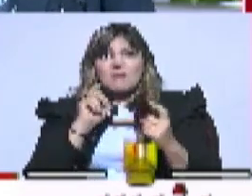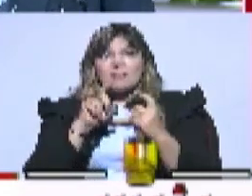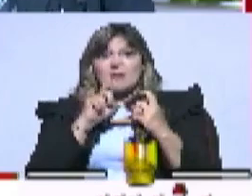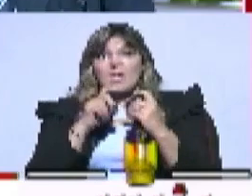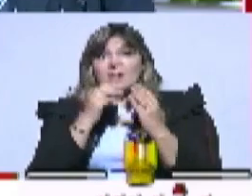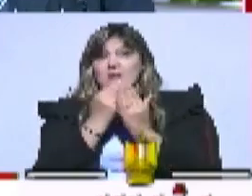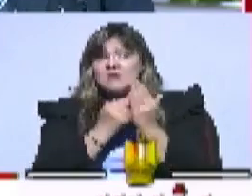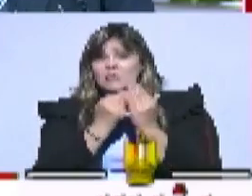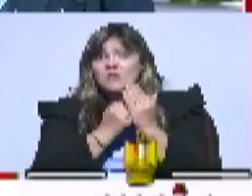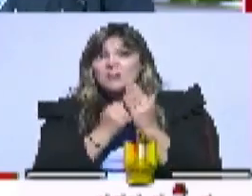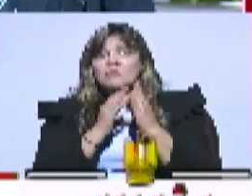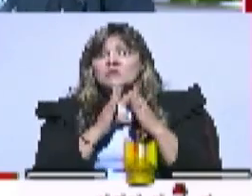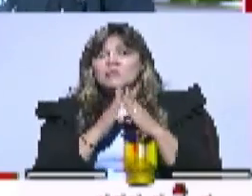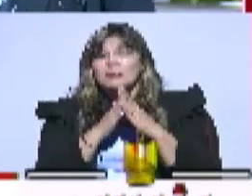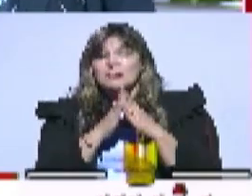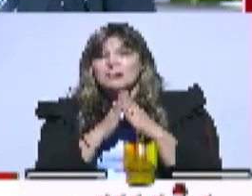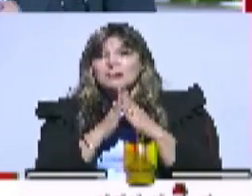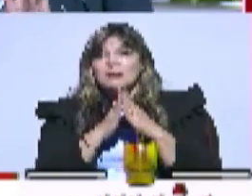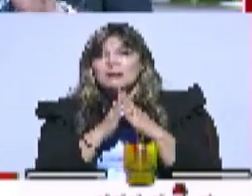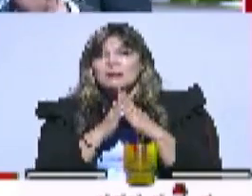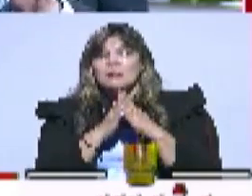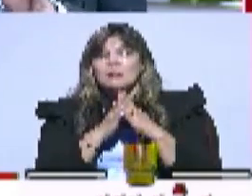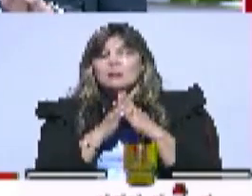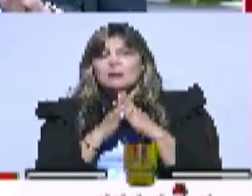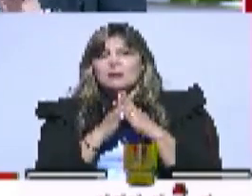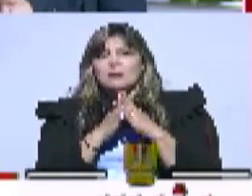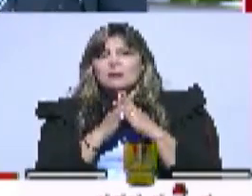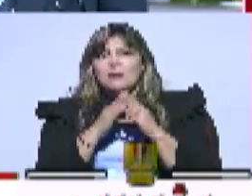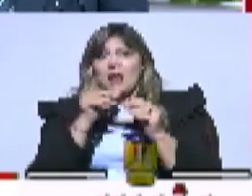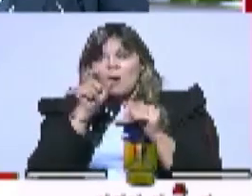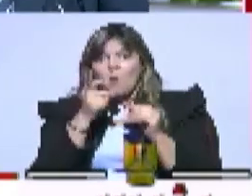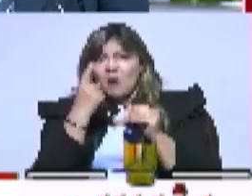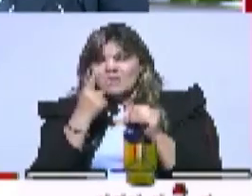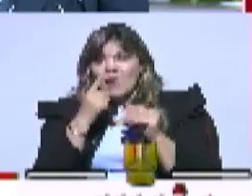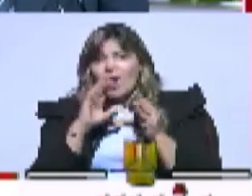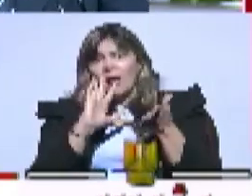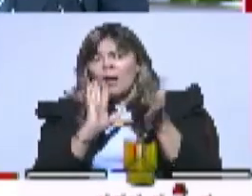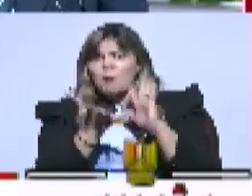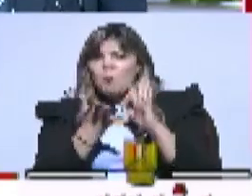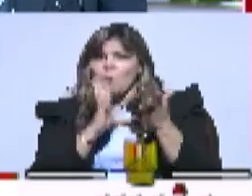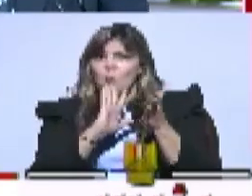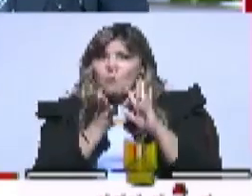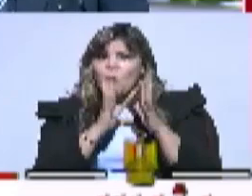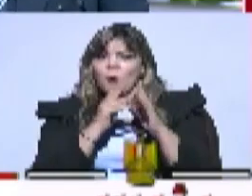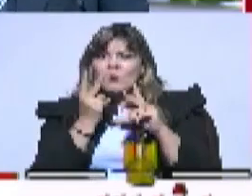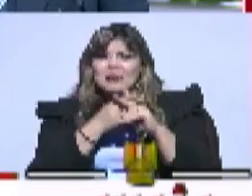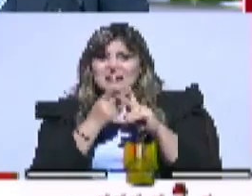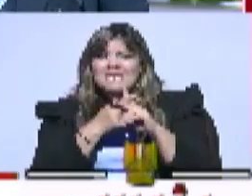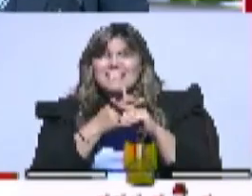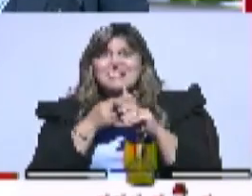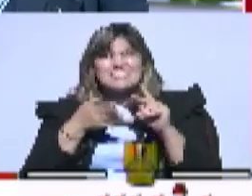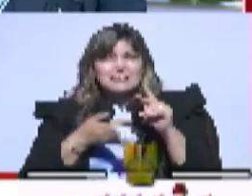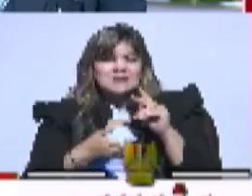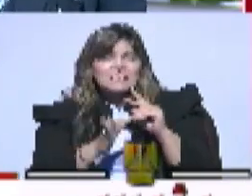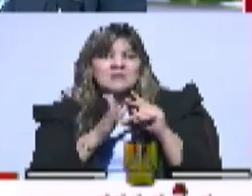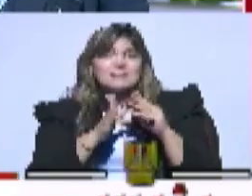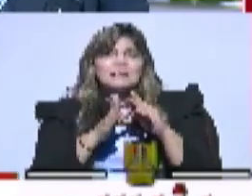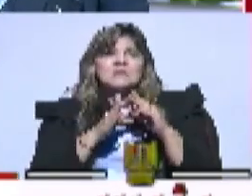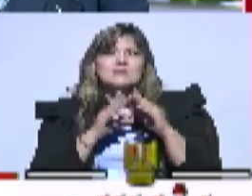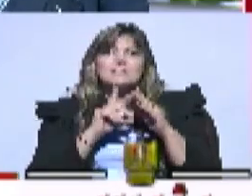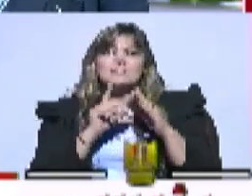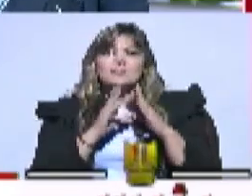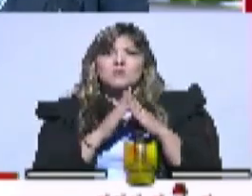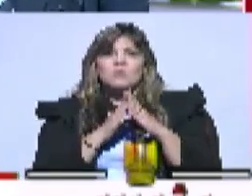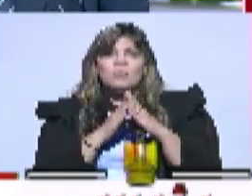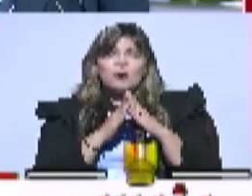التحديات الاقتصادية بالعكس، قد لو كانت هي لوحدها كان ممكن تخلي الناس تكسل تروح، أو جزء من